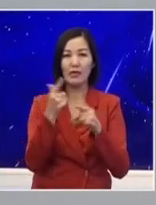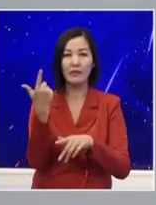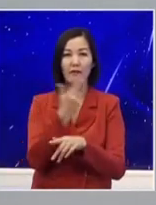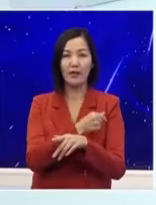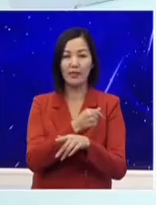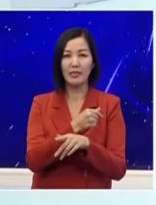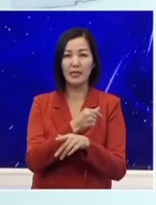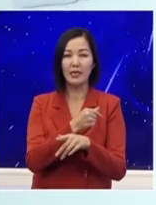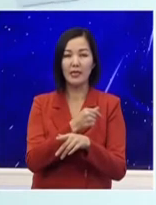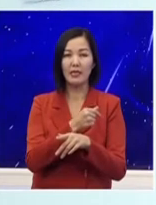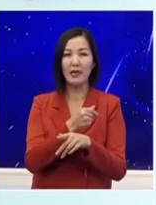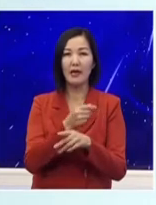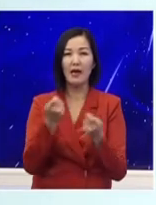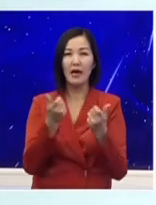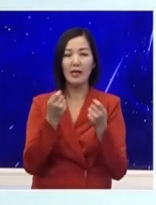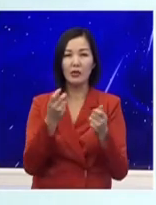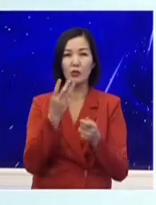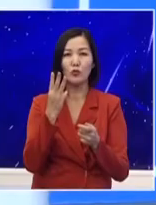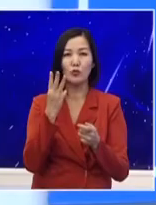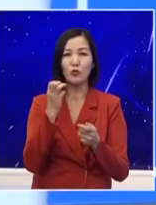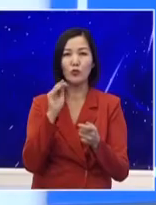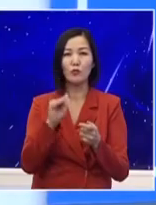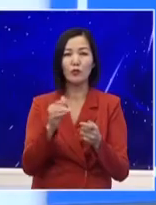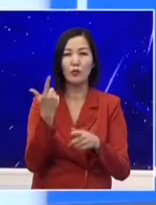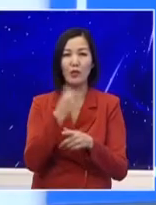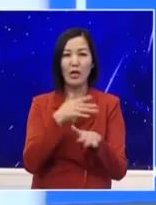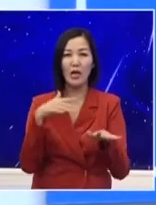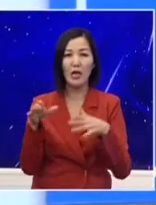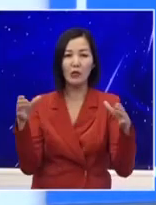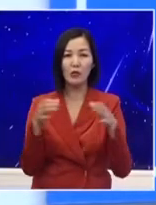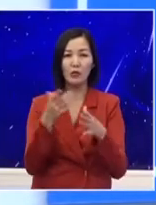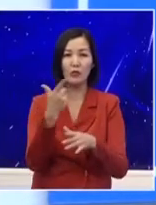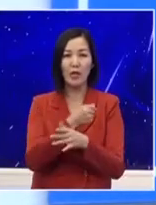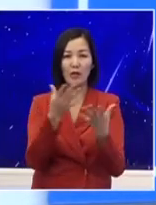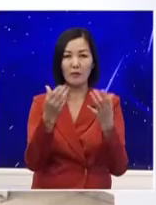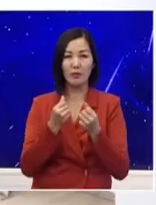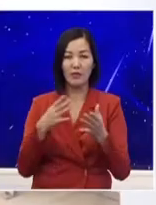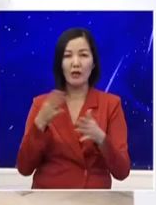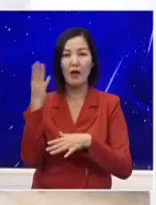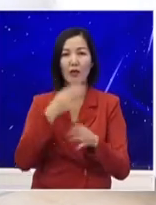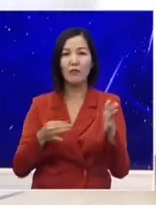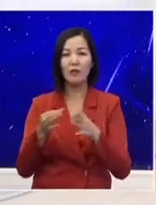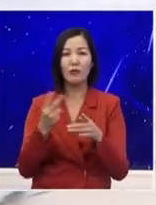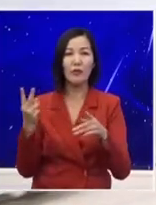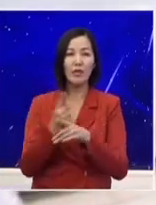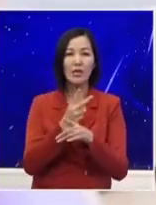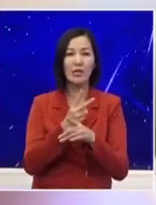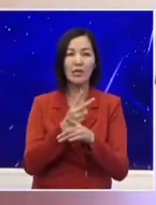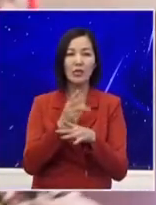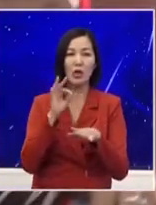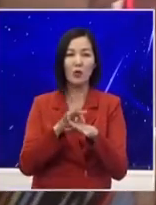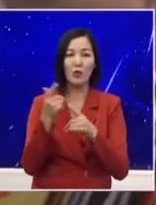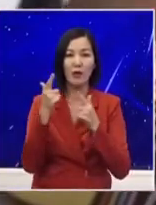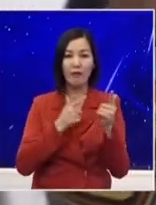үрдісінен де ақпар алды. 300000 доза алынған. Әлжуаз әлеумет егіліп жатыр. Тоғытері Алматы облысы екінші толқынға